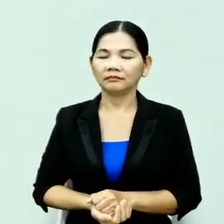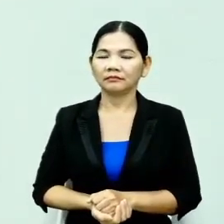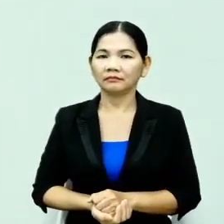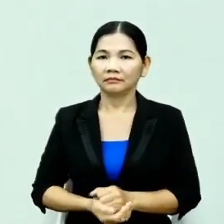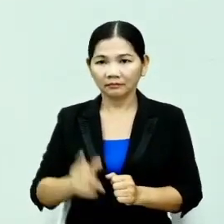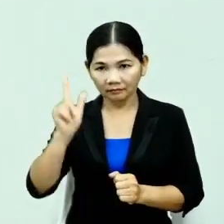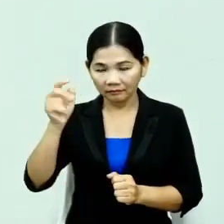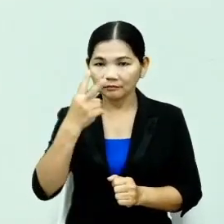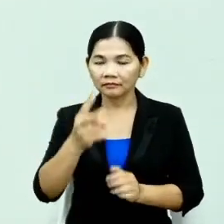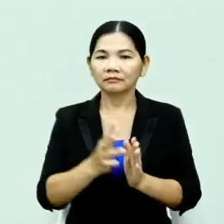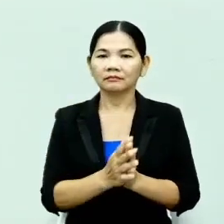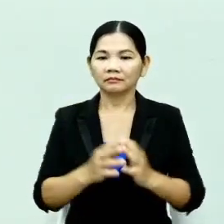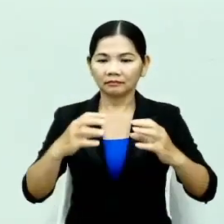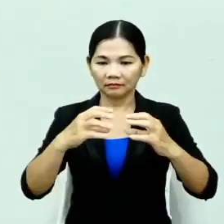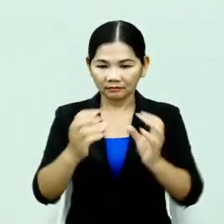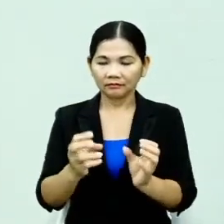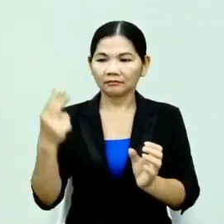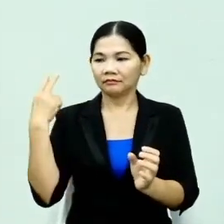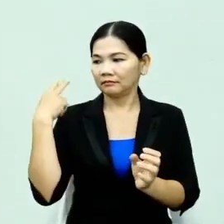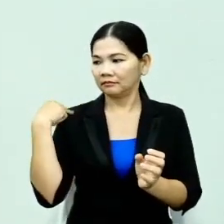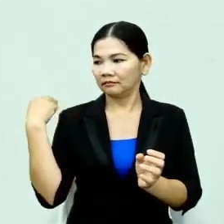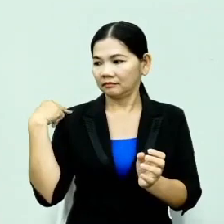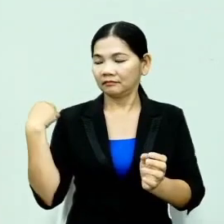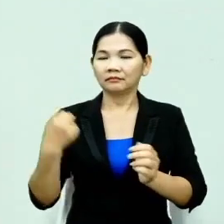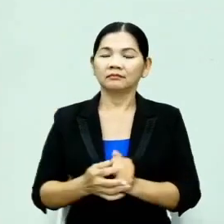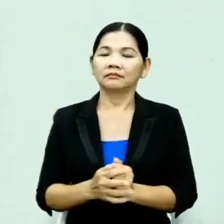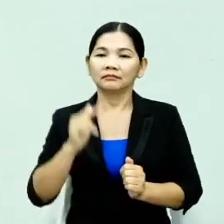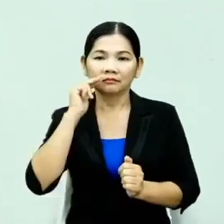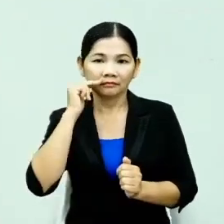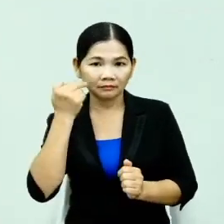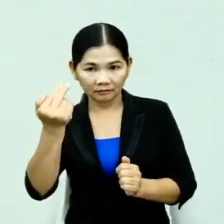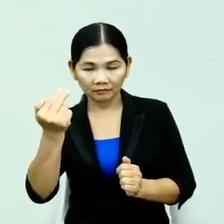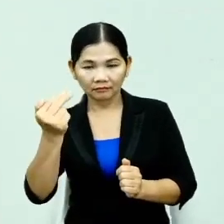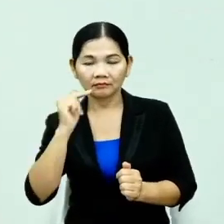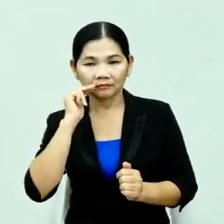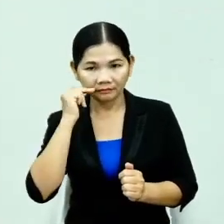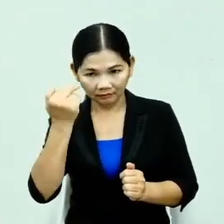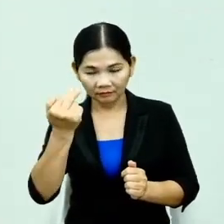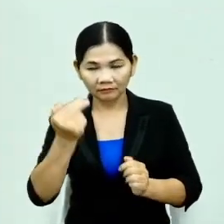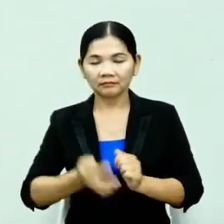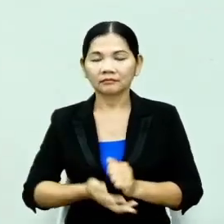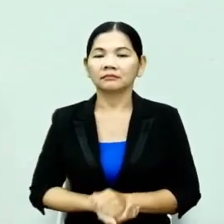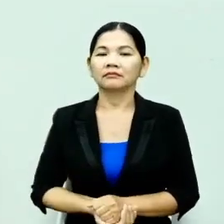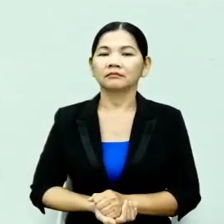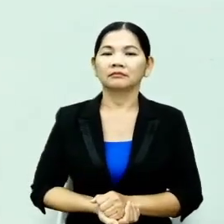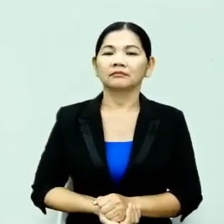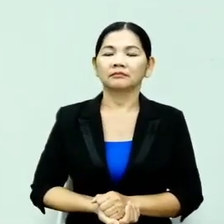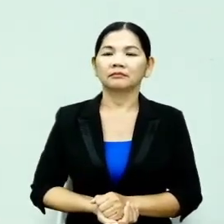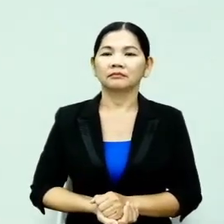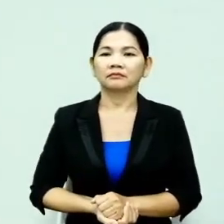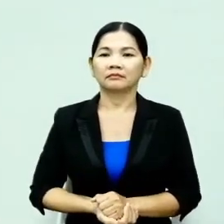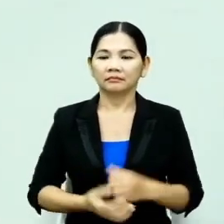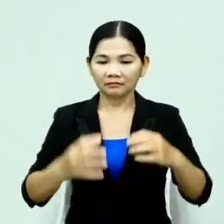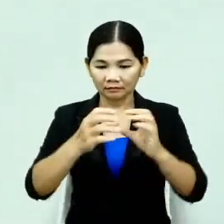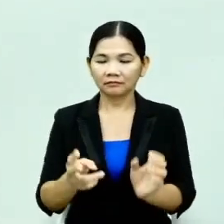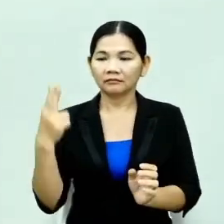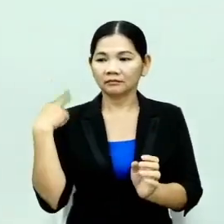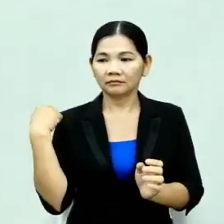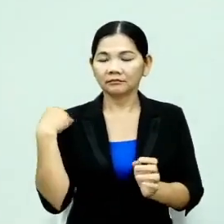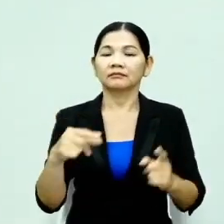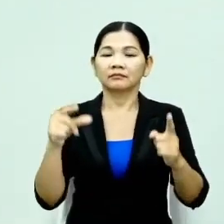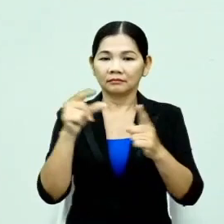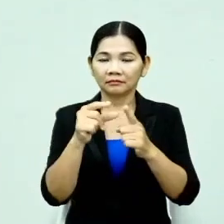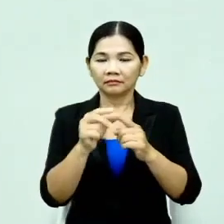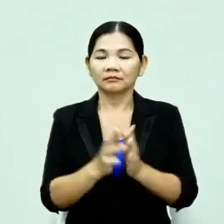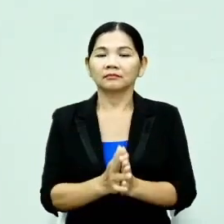ចាមានពាក្យសាដាចាអានេះគឺជារូបសាដាទុំណាកូនរូបភាពនេះជារូបសាដាទុំយើងមានសាដាហើយតើយើងត្រូវបំពេញអ្វីឲ្យ